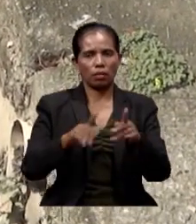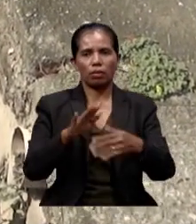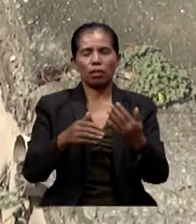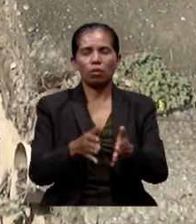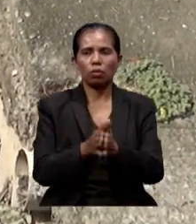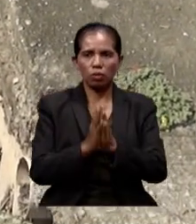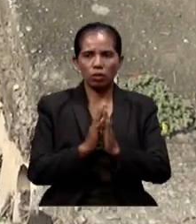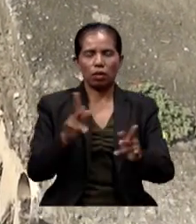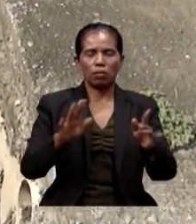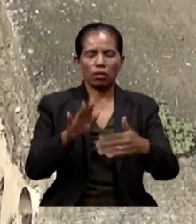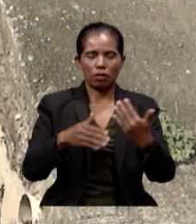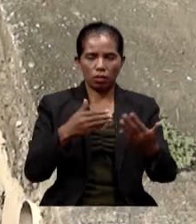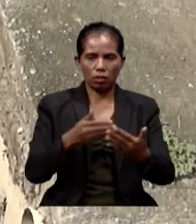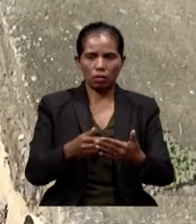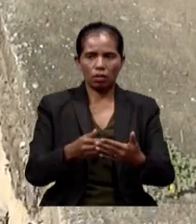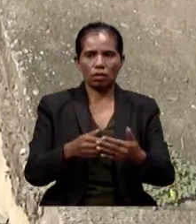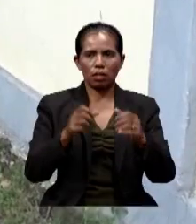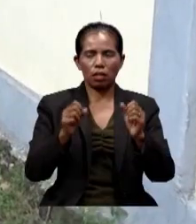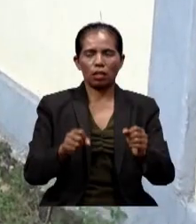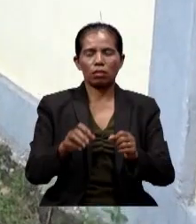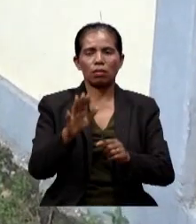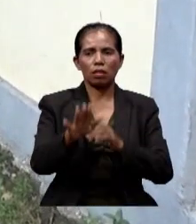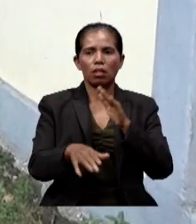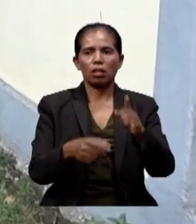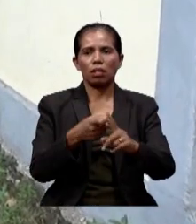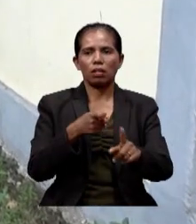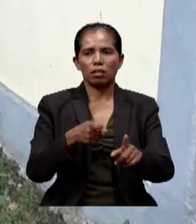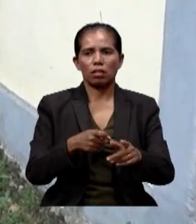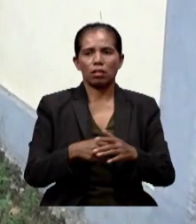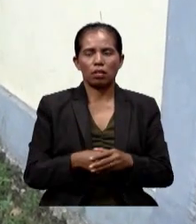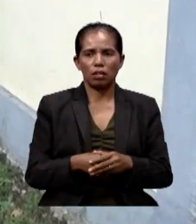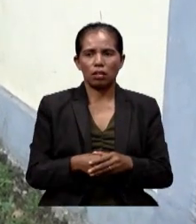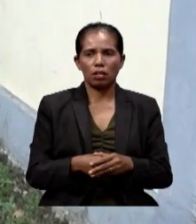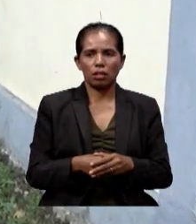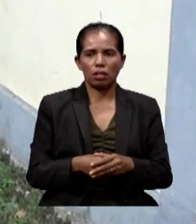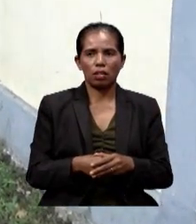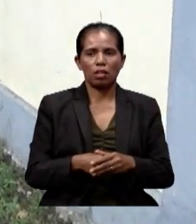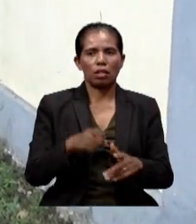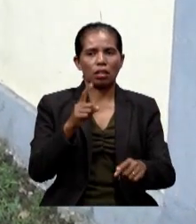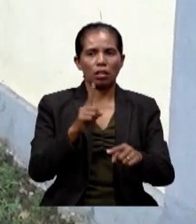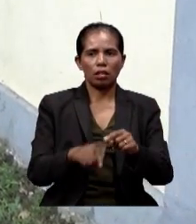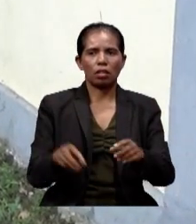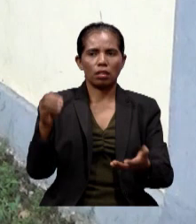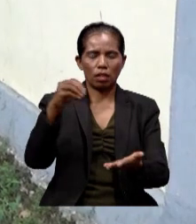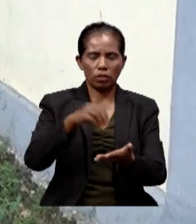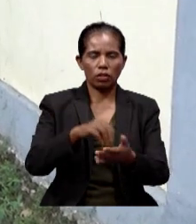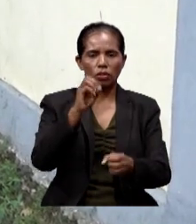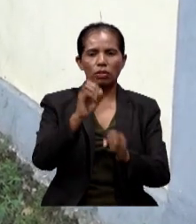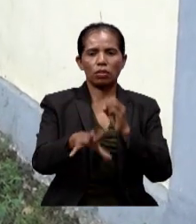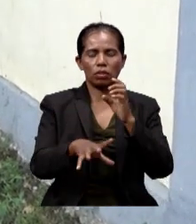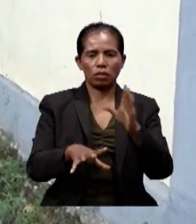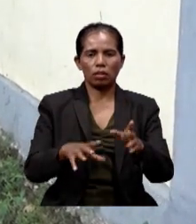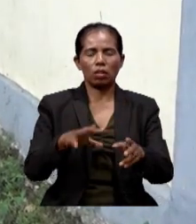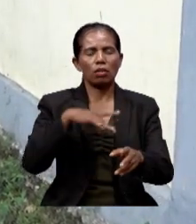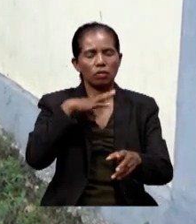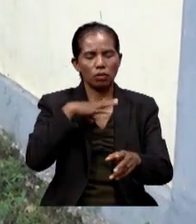ba komunidade e manu balu maketa tu liu sene tau sampai ya na sa delis ma sene ma tau la bele amente kriya amente tan fatin dane tamba